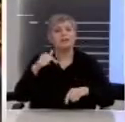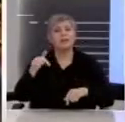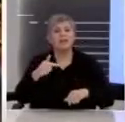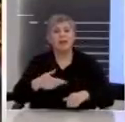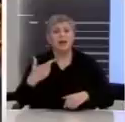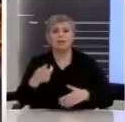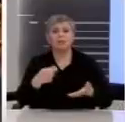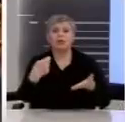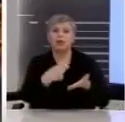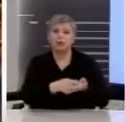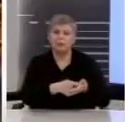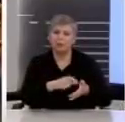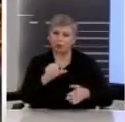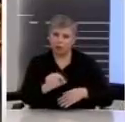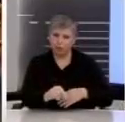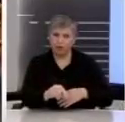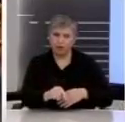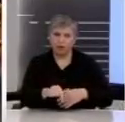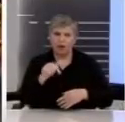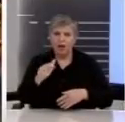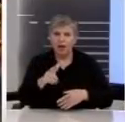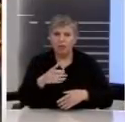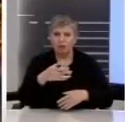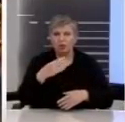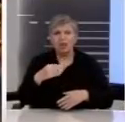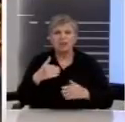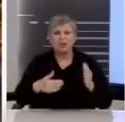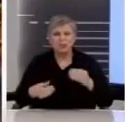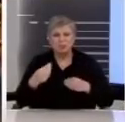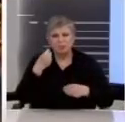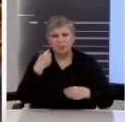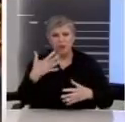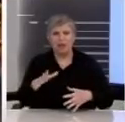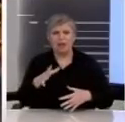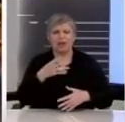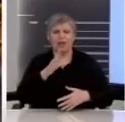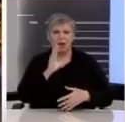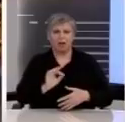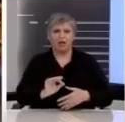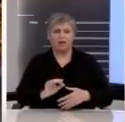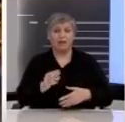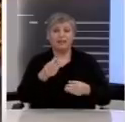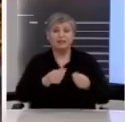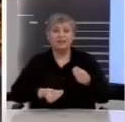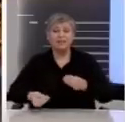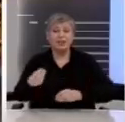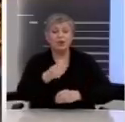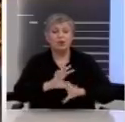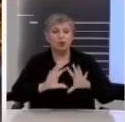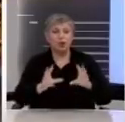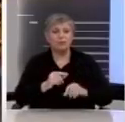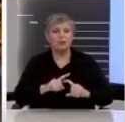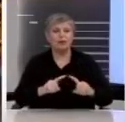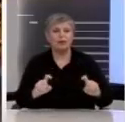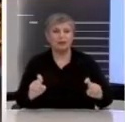μικρότερο τίμημα. Η μεγαλύτερη ντροπή όμως από όλα όσα κάνετε, ξέρετε ποια είναι? Θα σας το επαναλάβω για άλλη μια φορά. Ότι